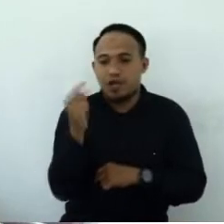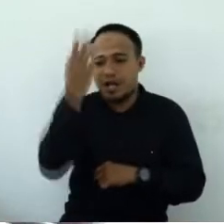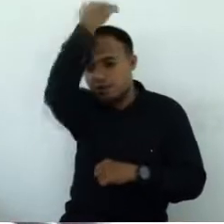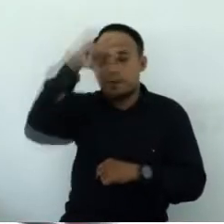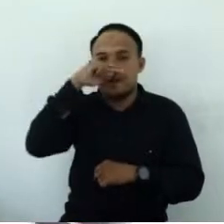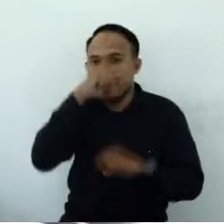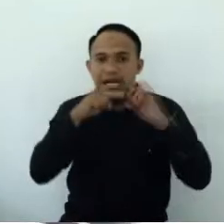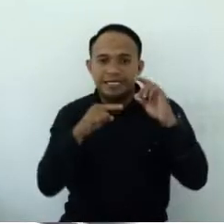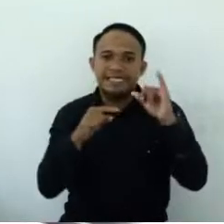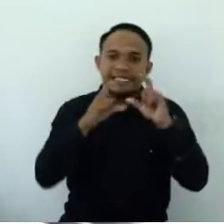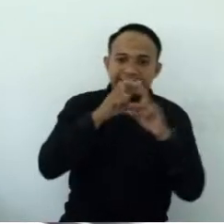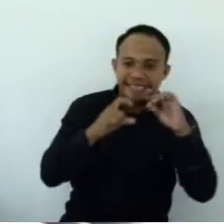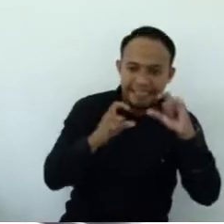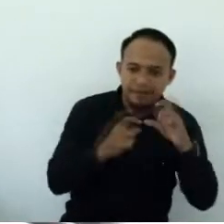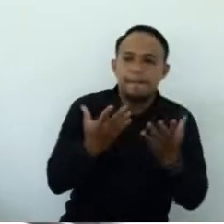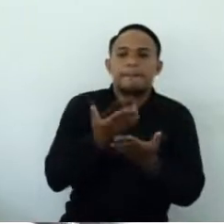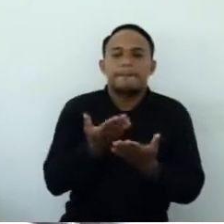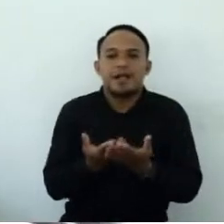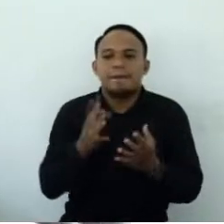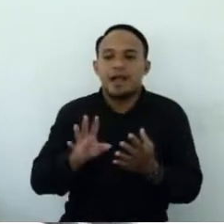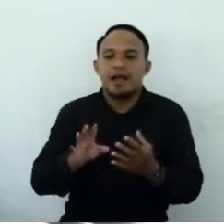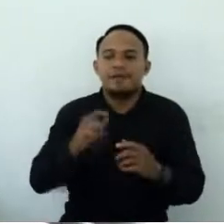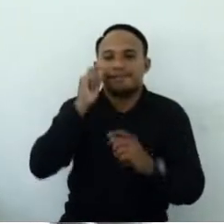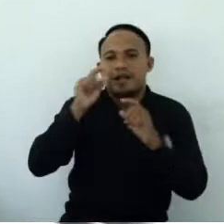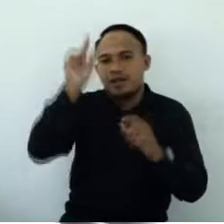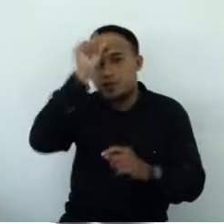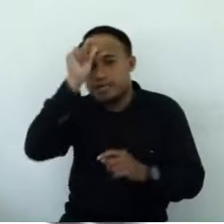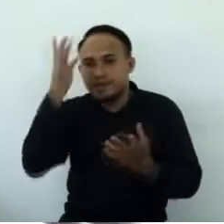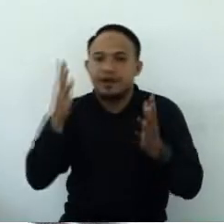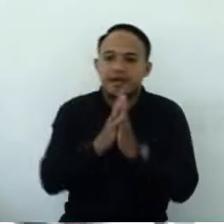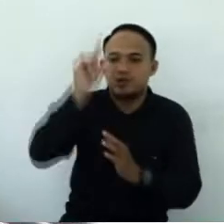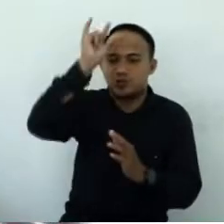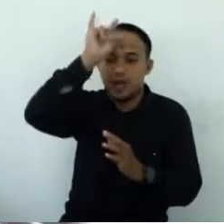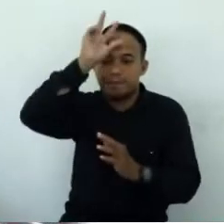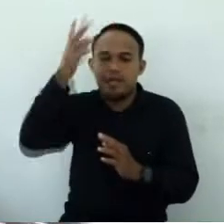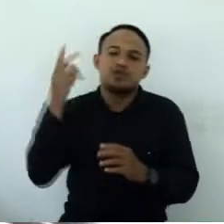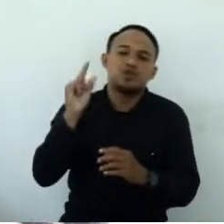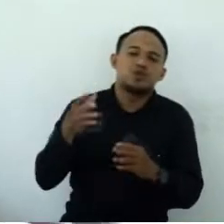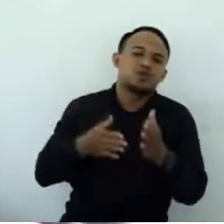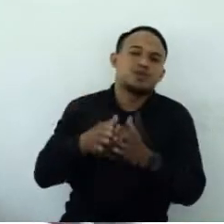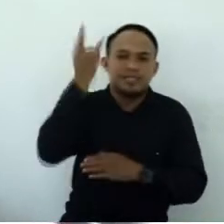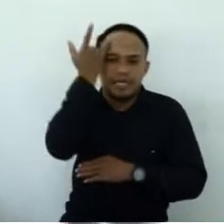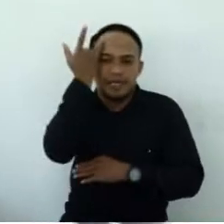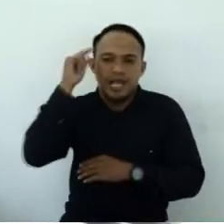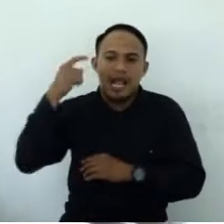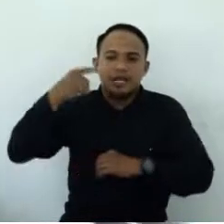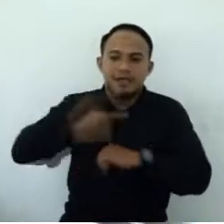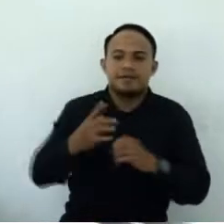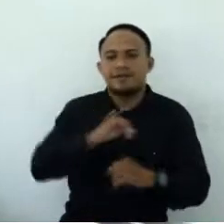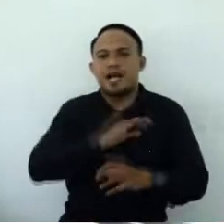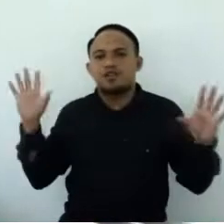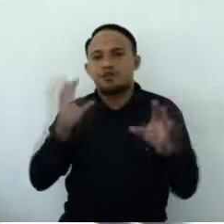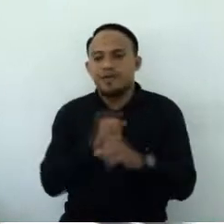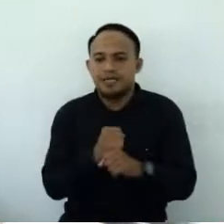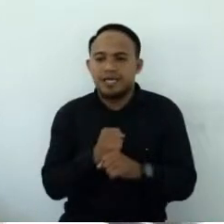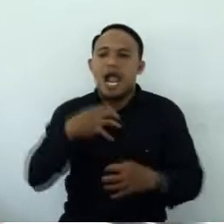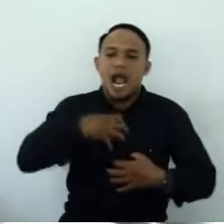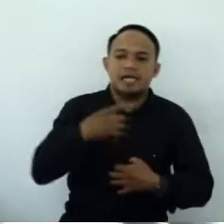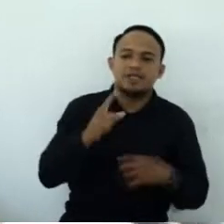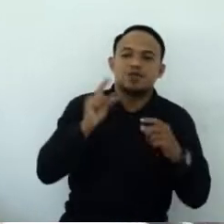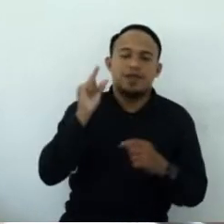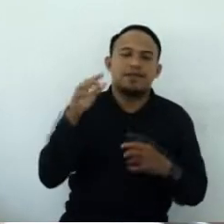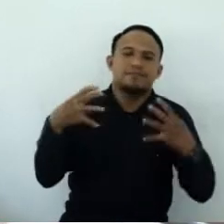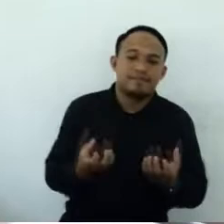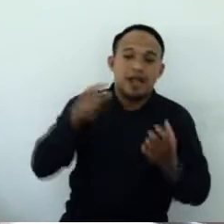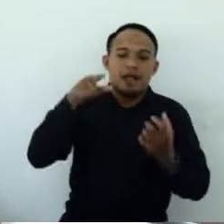wakil gubernur Gorontalo Haji Idris rahim meminta para Kiai dan Ustad untuk meningkatkan kualitas